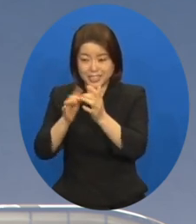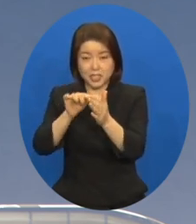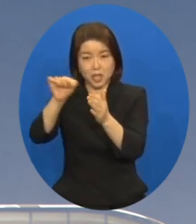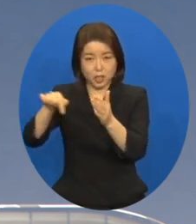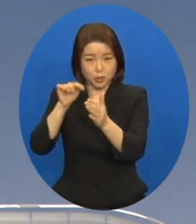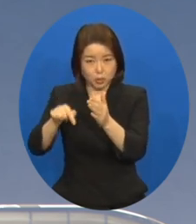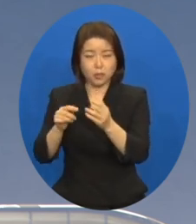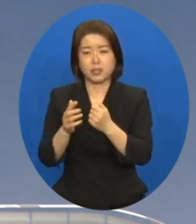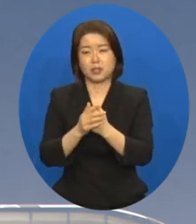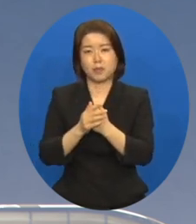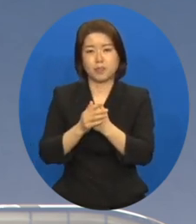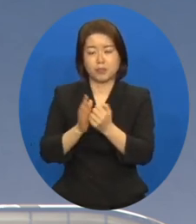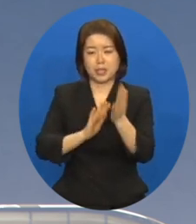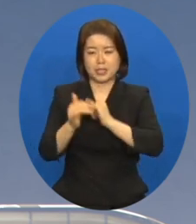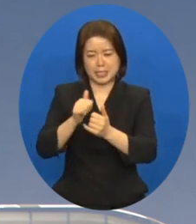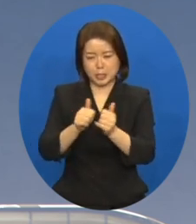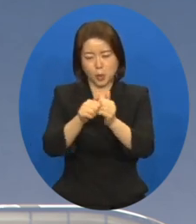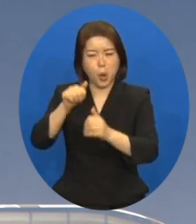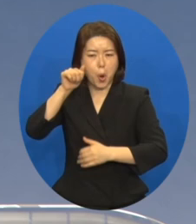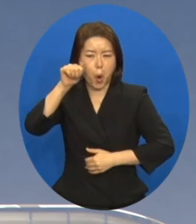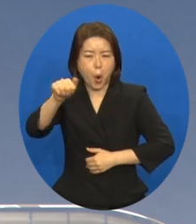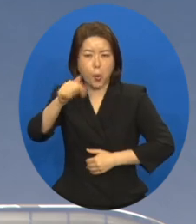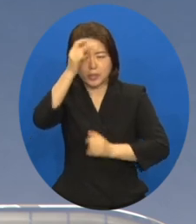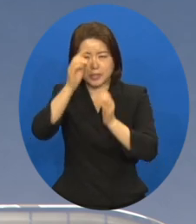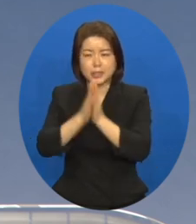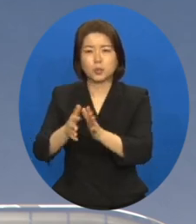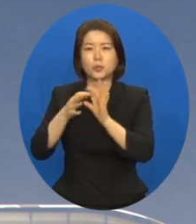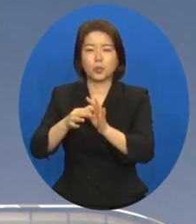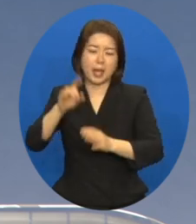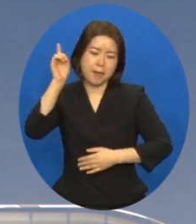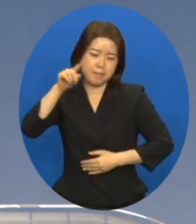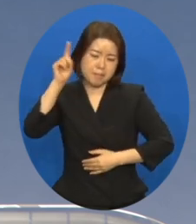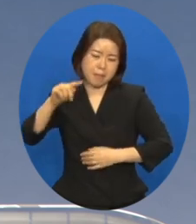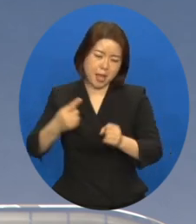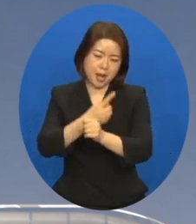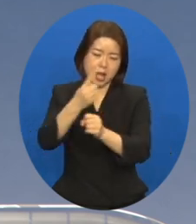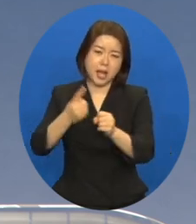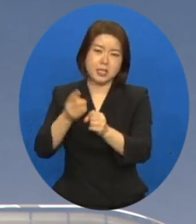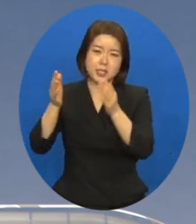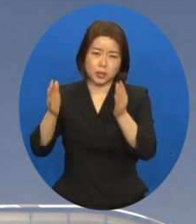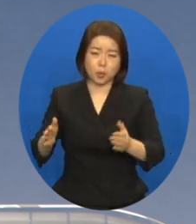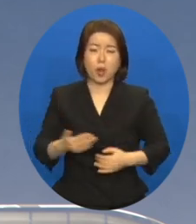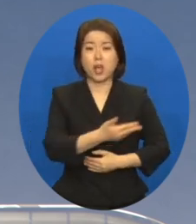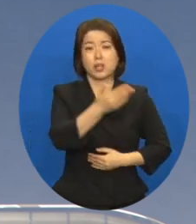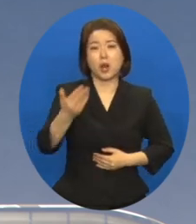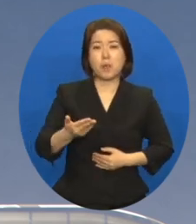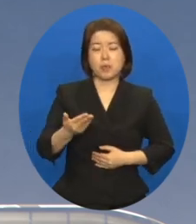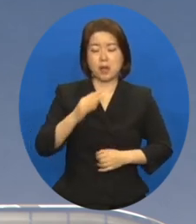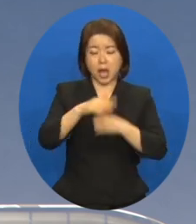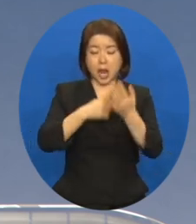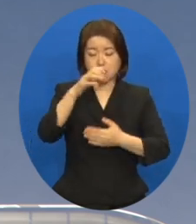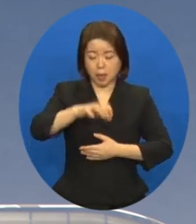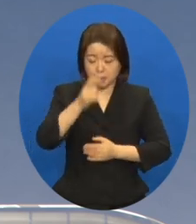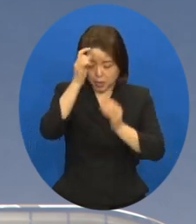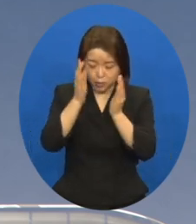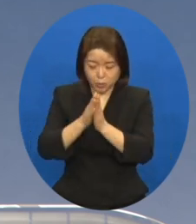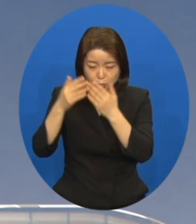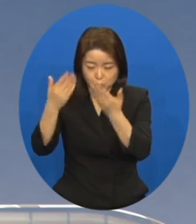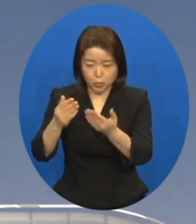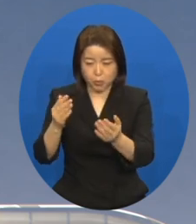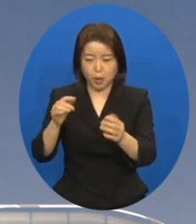예수님과 동행하는 50일 기도를 통하여 매일 한 시간씩 여러분들이 하나님 앞에 기도하면서 기도의